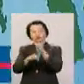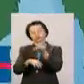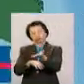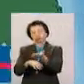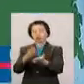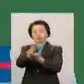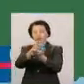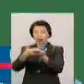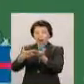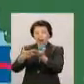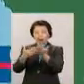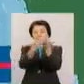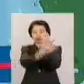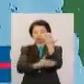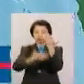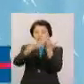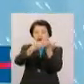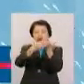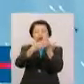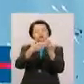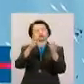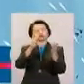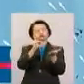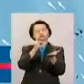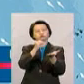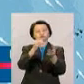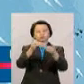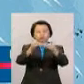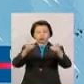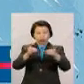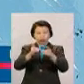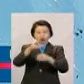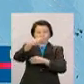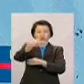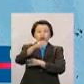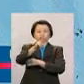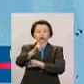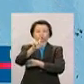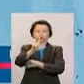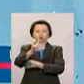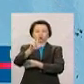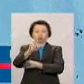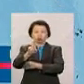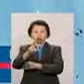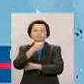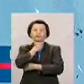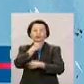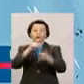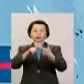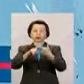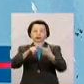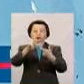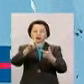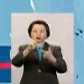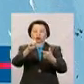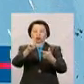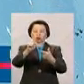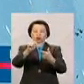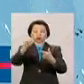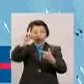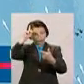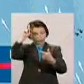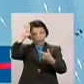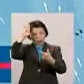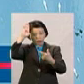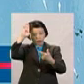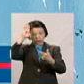Di bahagian semenanjung lebih melibatkan daerah Hulu Perak di negeri Perak, daerah Kota Baru, Bacok Pasir